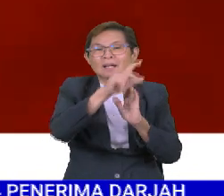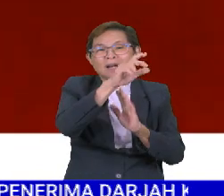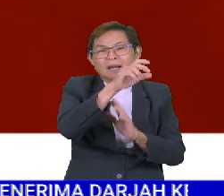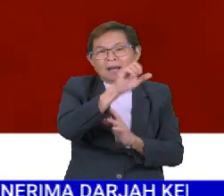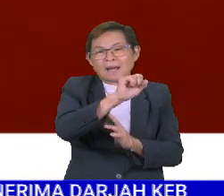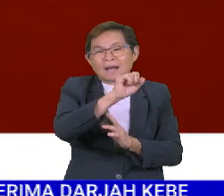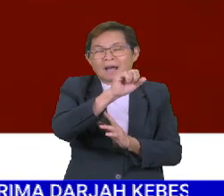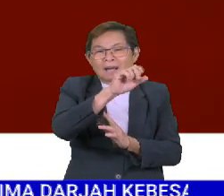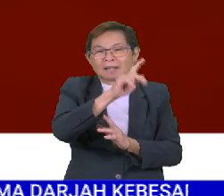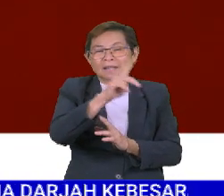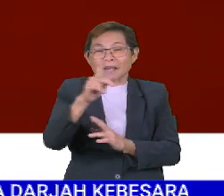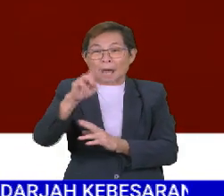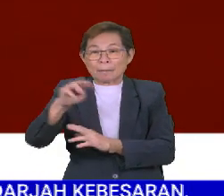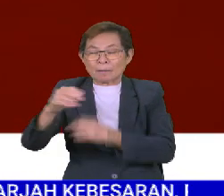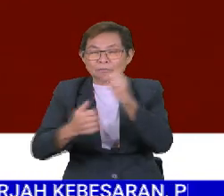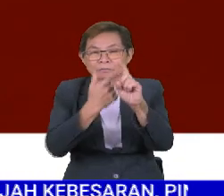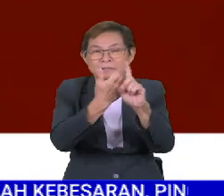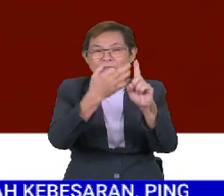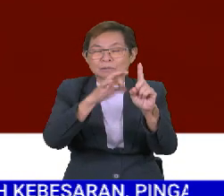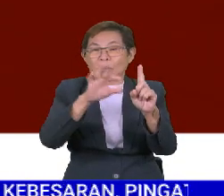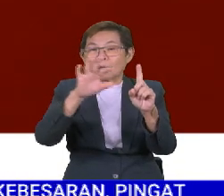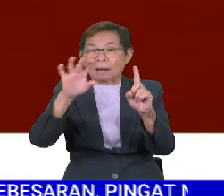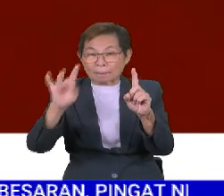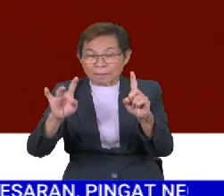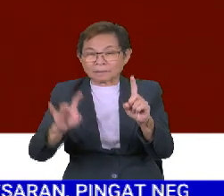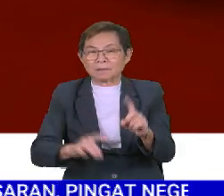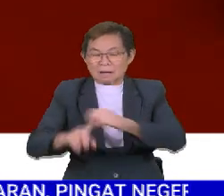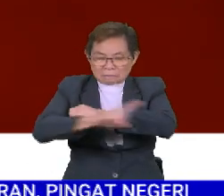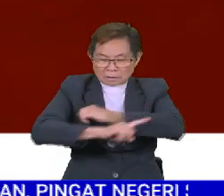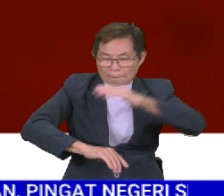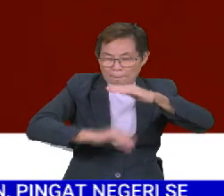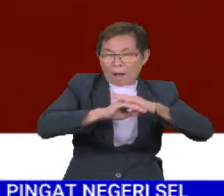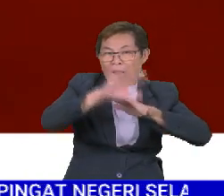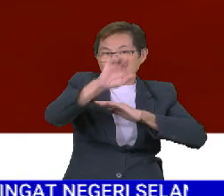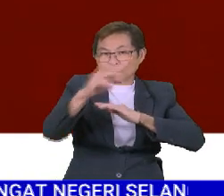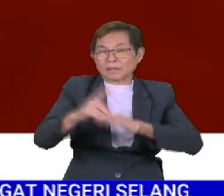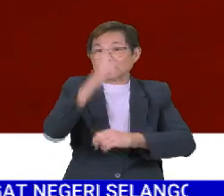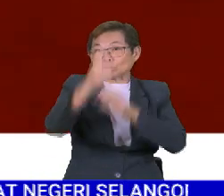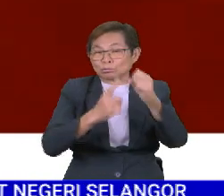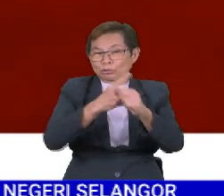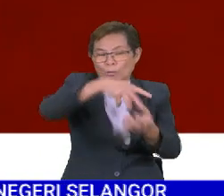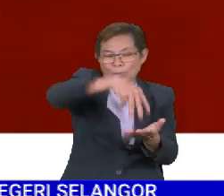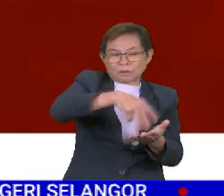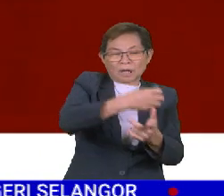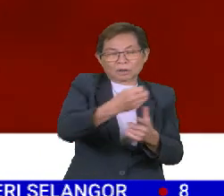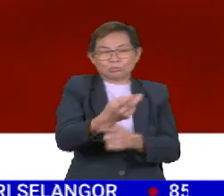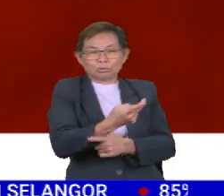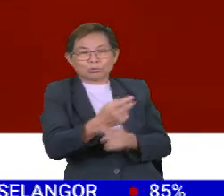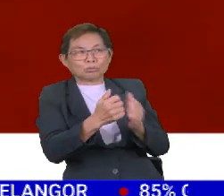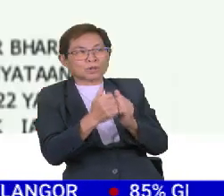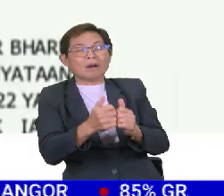1968 dan boleh dikenakan dan maksimum 50.000 Ringgit setahun penjara atau kedua-duanya sekali